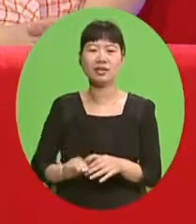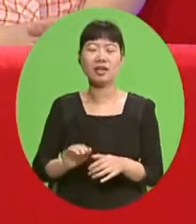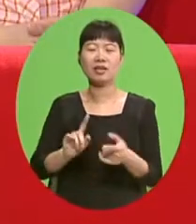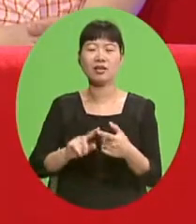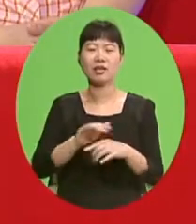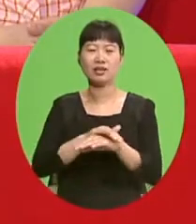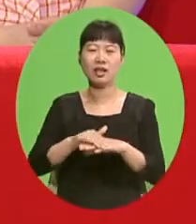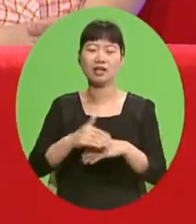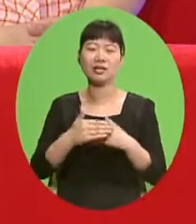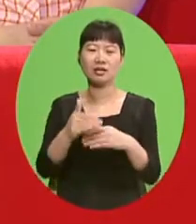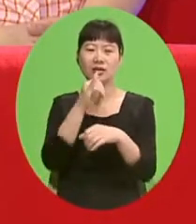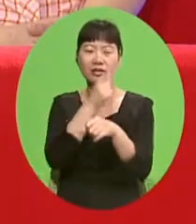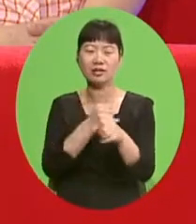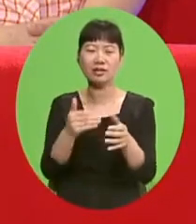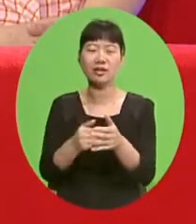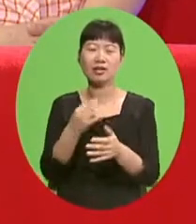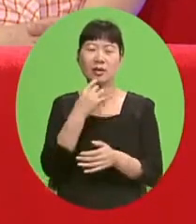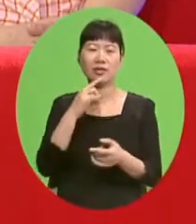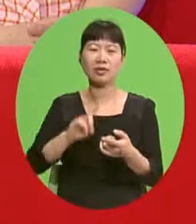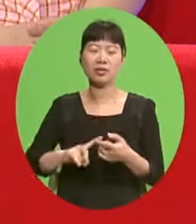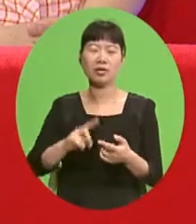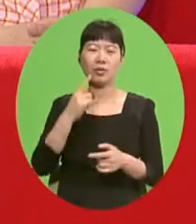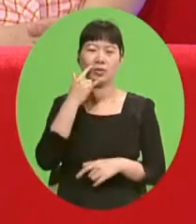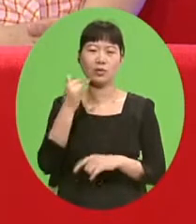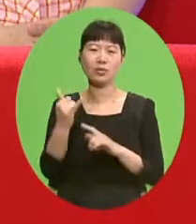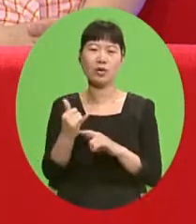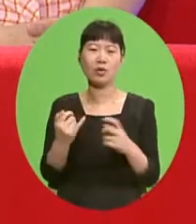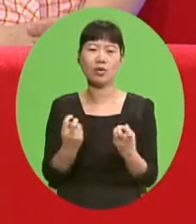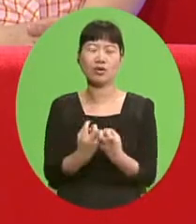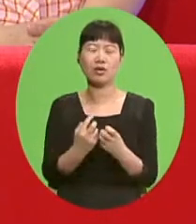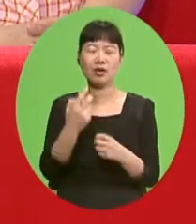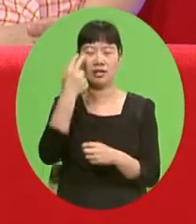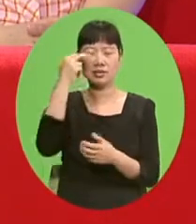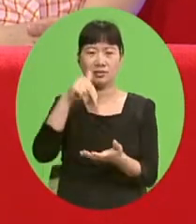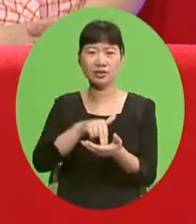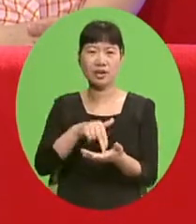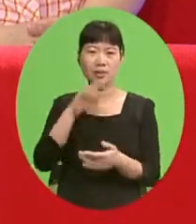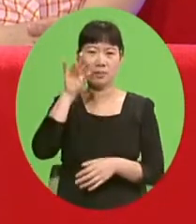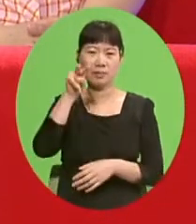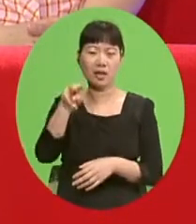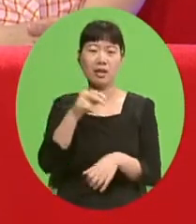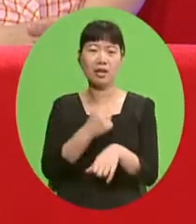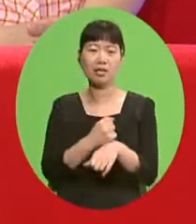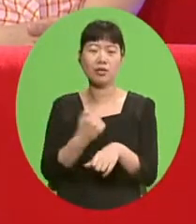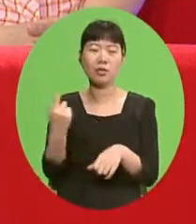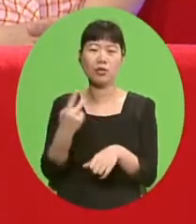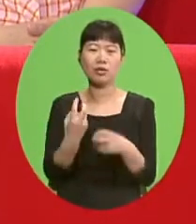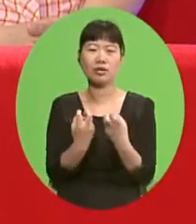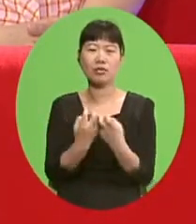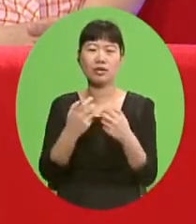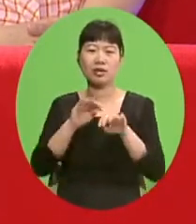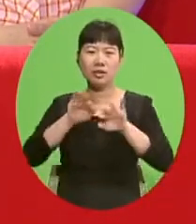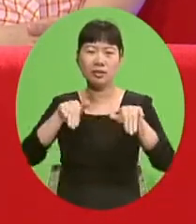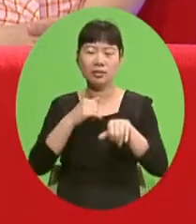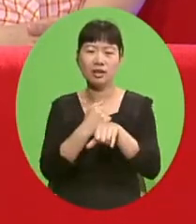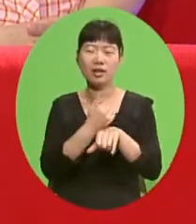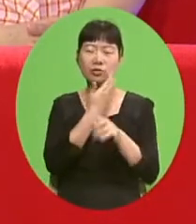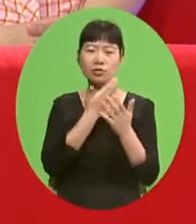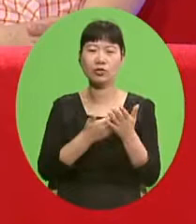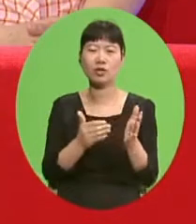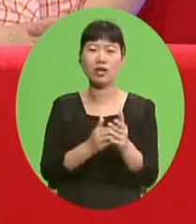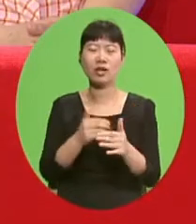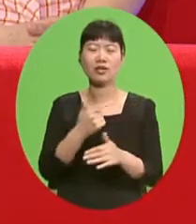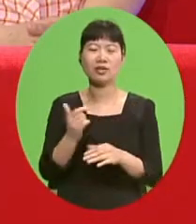잘 거쳐갑니다. 다만 이제 이것을 부모가 어떤 시각으로 바라보고 어떻게 개입을 해주느냐가 되게 중요한데요.